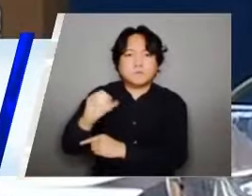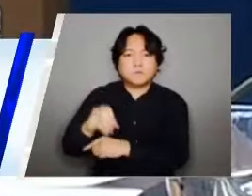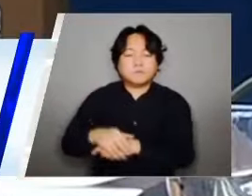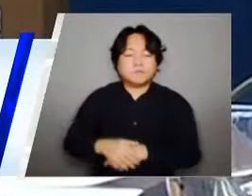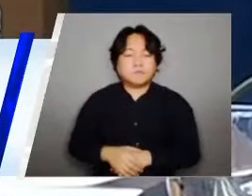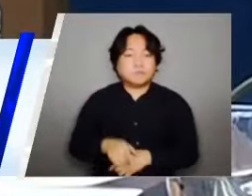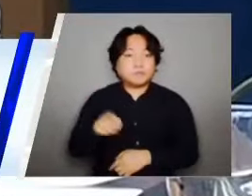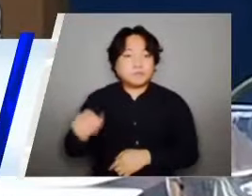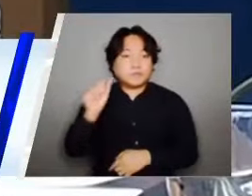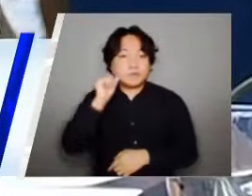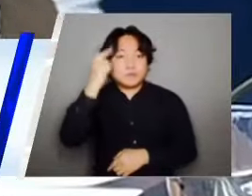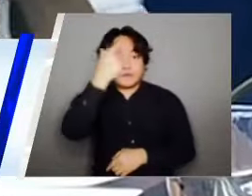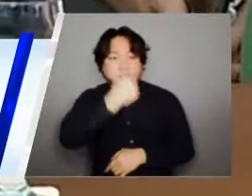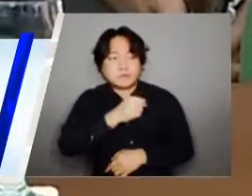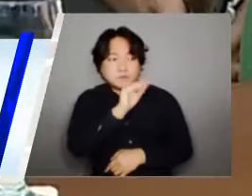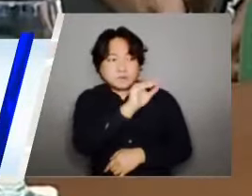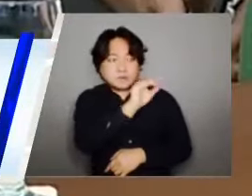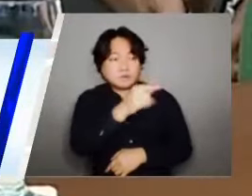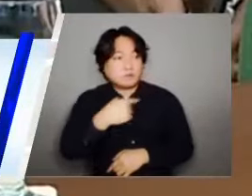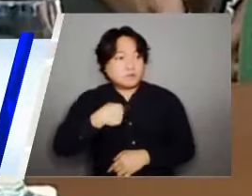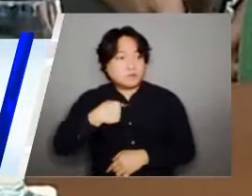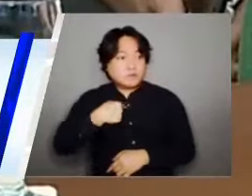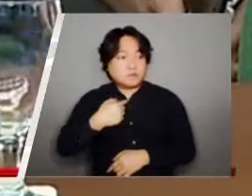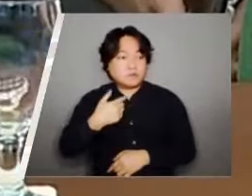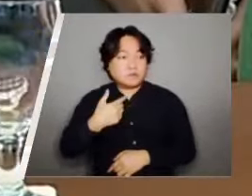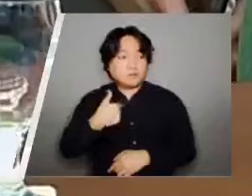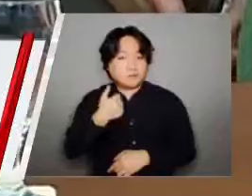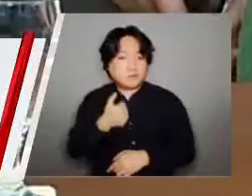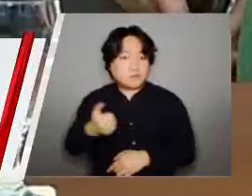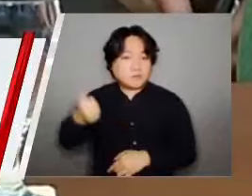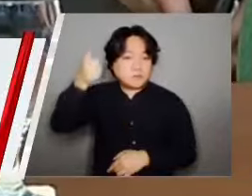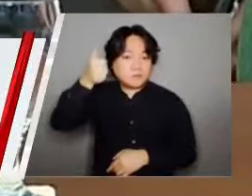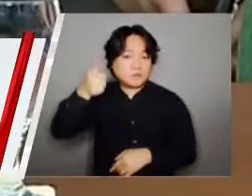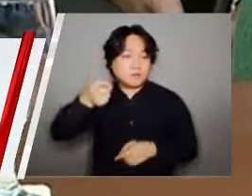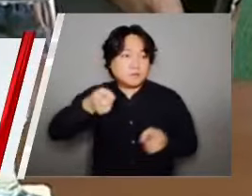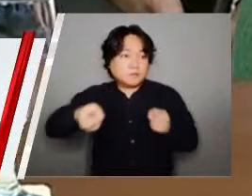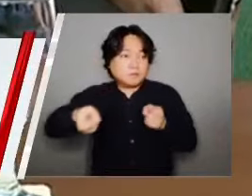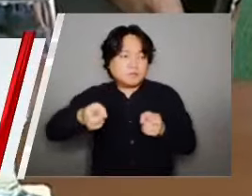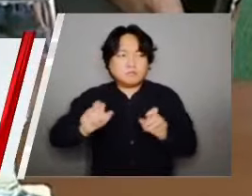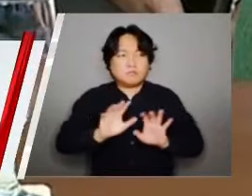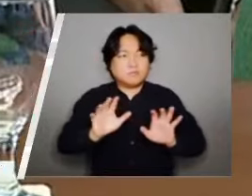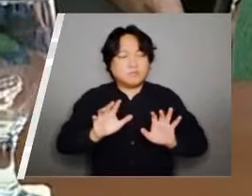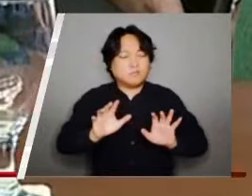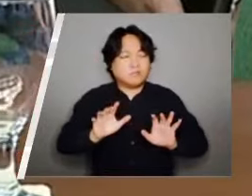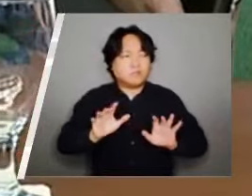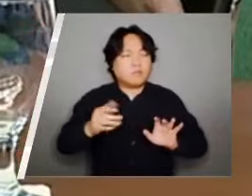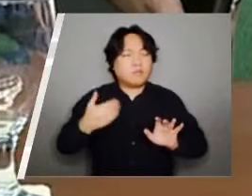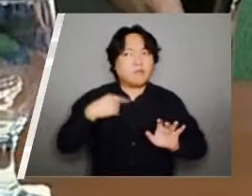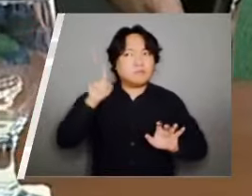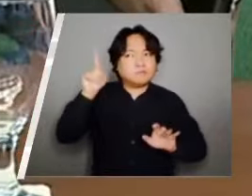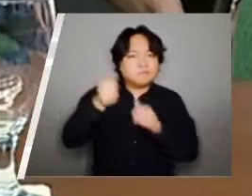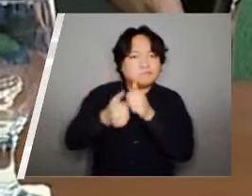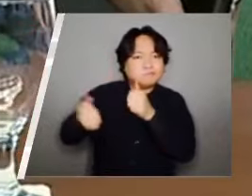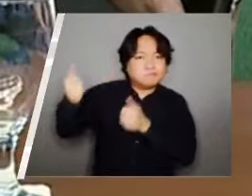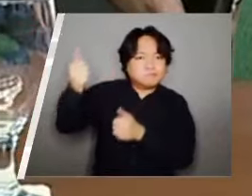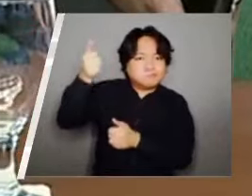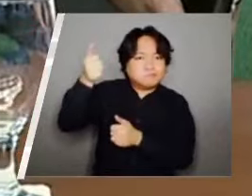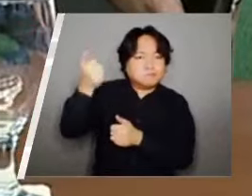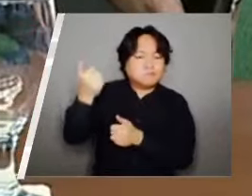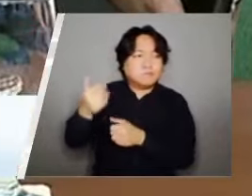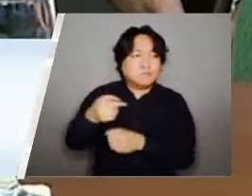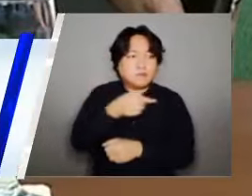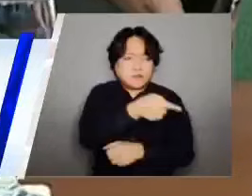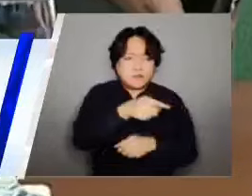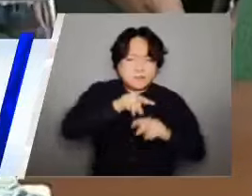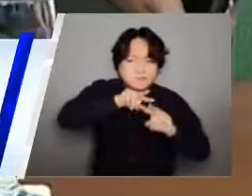honor hindi po ako mastermind masasabi ko po Isa po akong victim I think sa tagal po ng investigation alam na